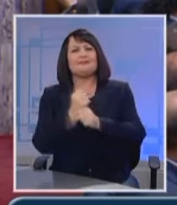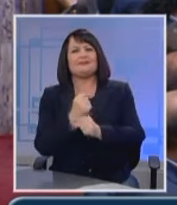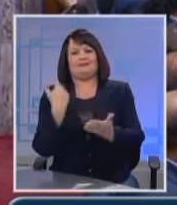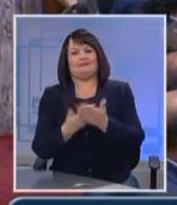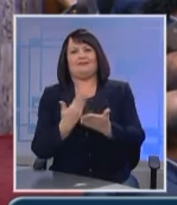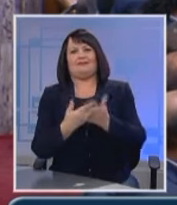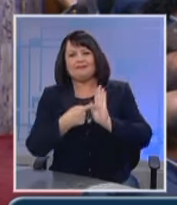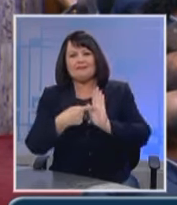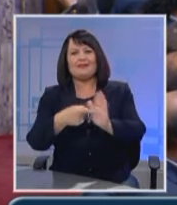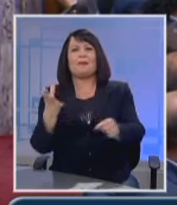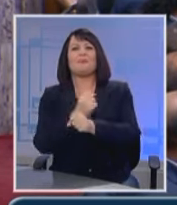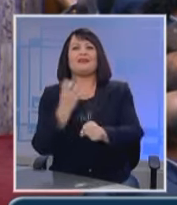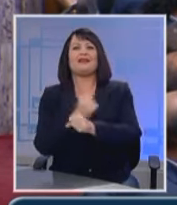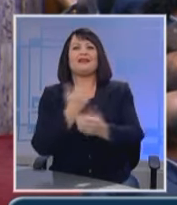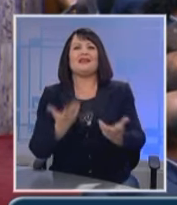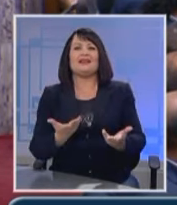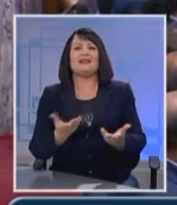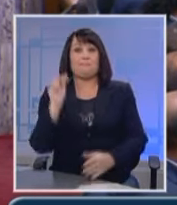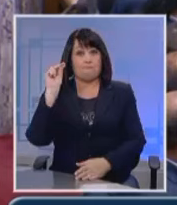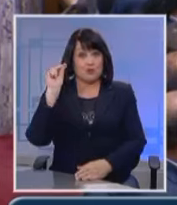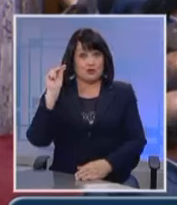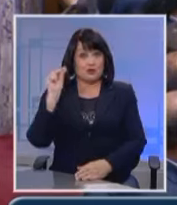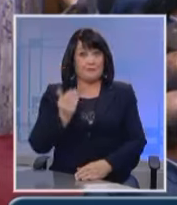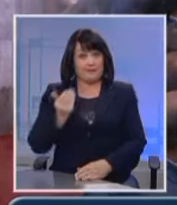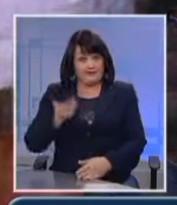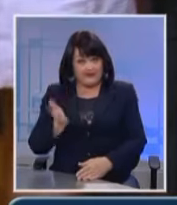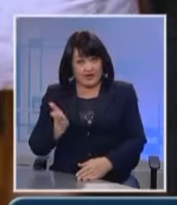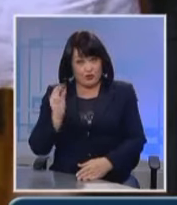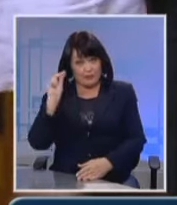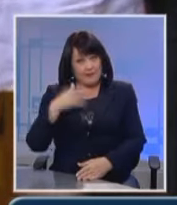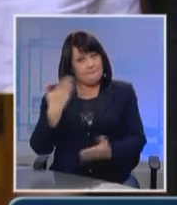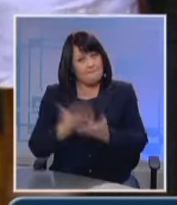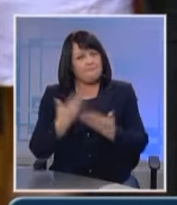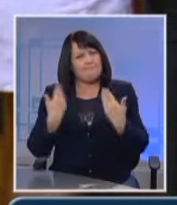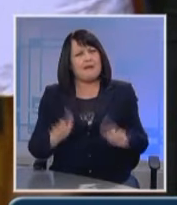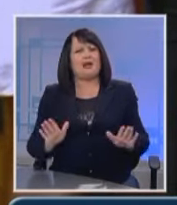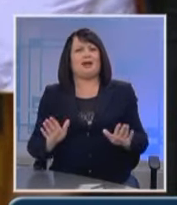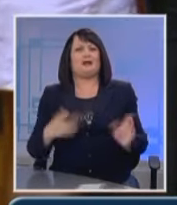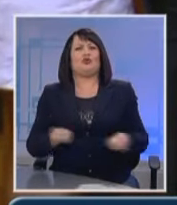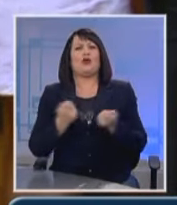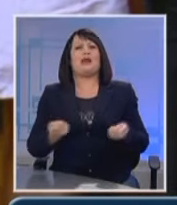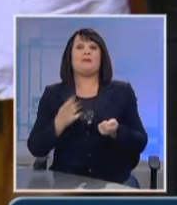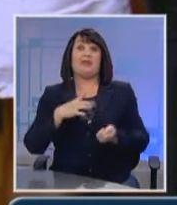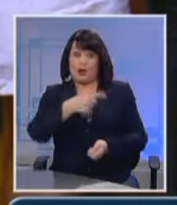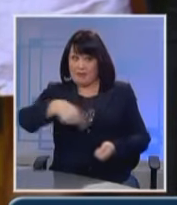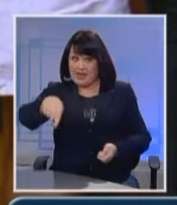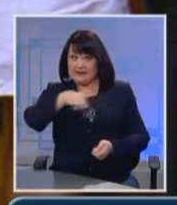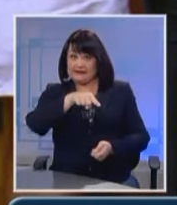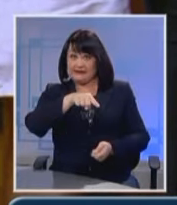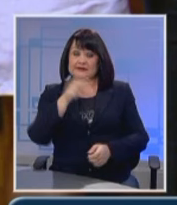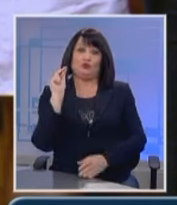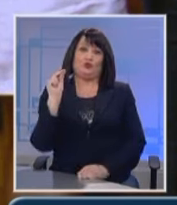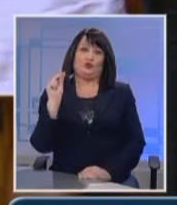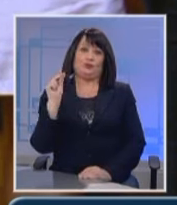αποτελέσματα, να φέρουμε πολλές επιτυχίες. Το υποσχεθήκαμε πριν φύγουμε ότι θα φέρουμε πολλές επιτυχίες και το κάναμε. Θέλουμε τώρα και από εσάς να μας